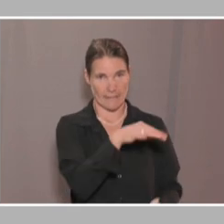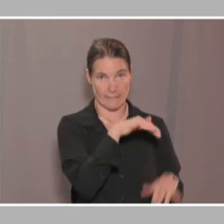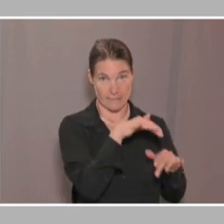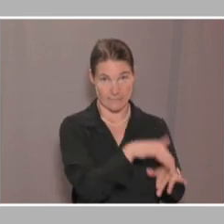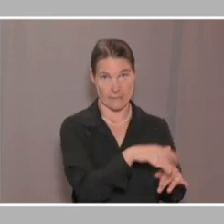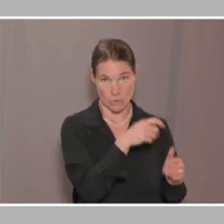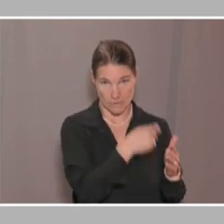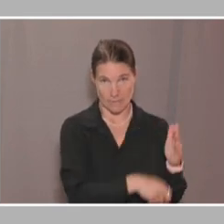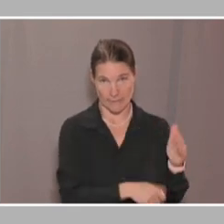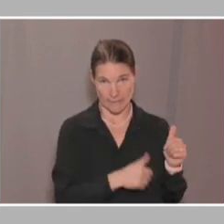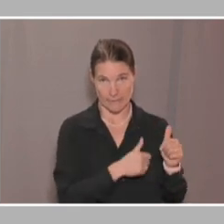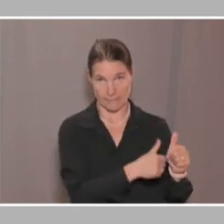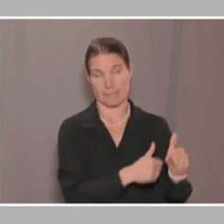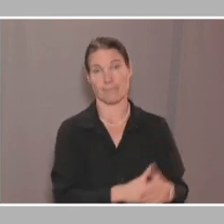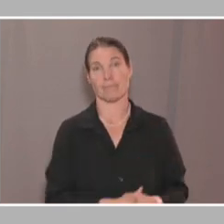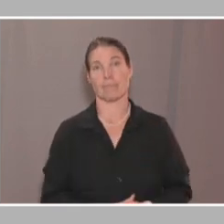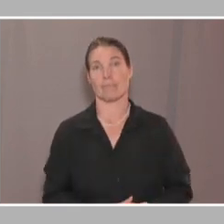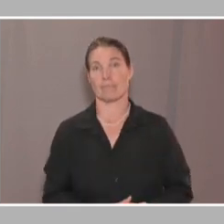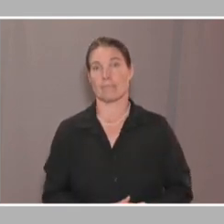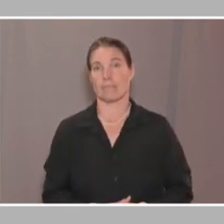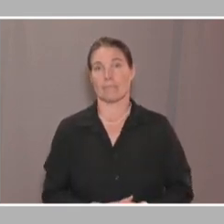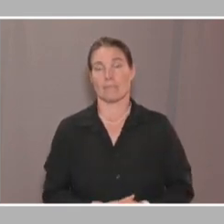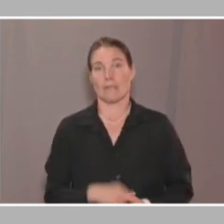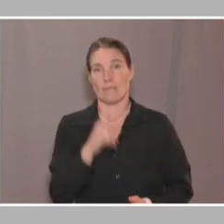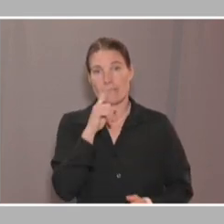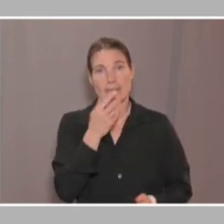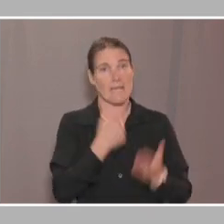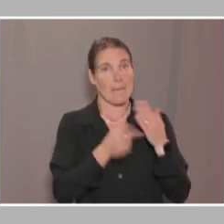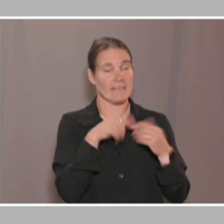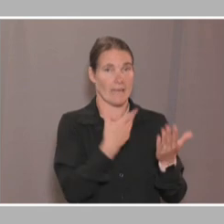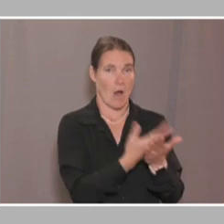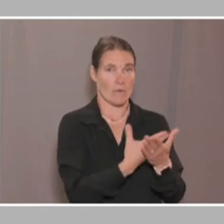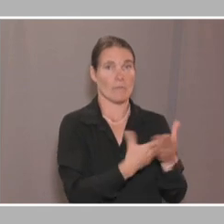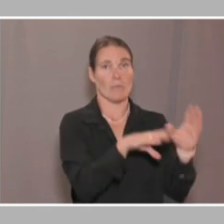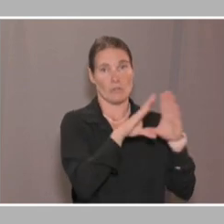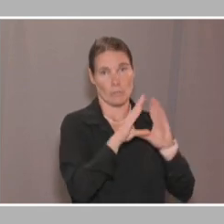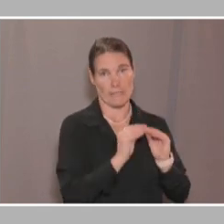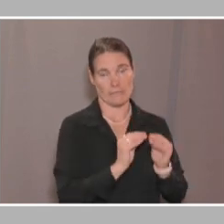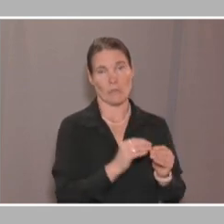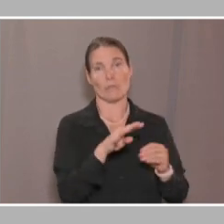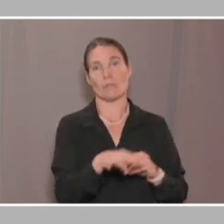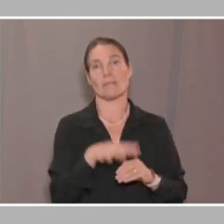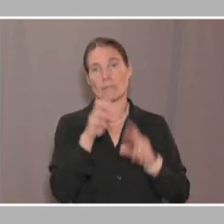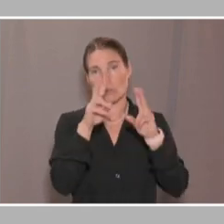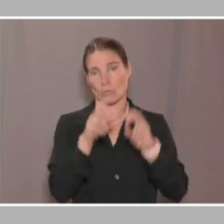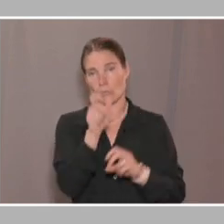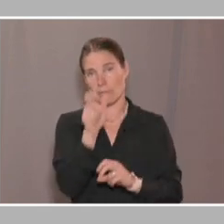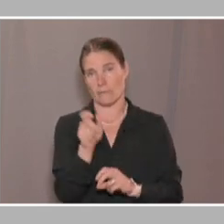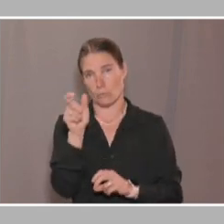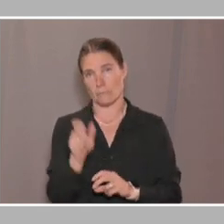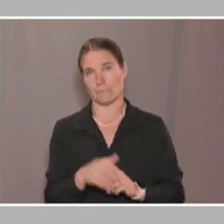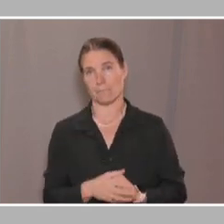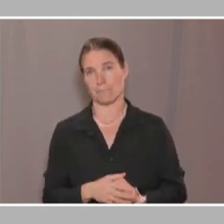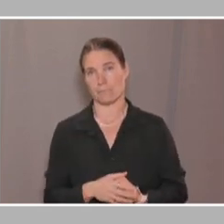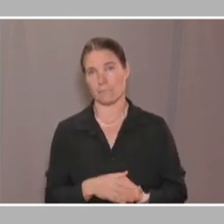Strafjustiz hätten fürchten müssen, wenn diese denn ihren Aufgaben nachgegangen wäre. 14 der untersuchten Personen, cremefarben,